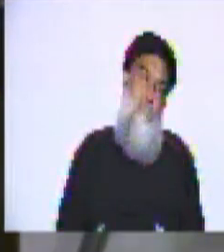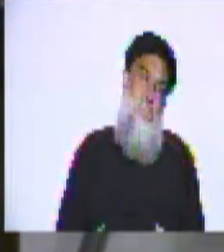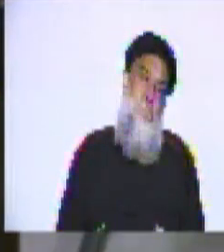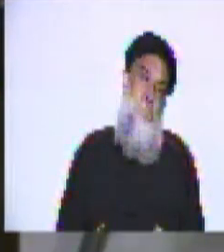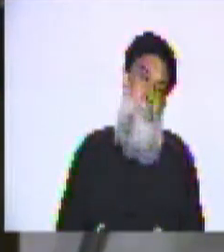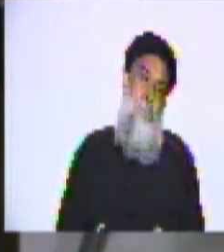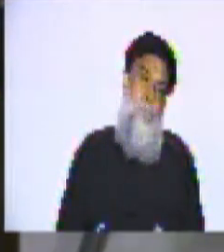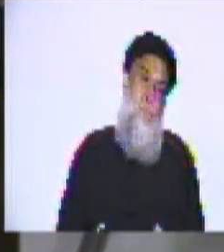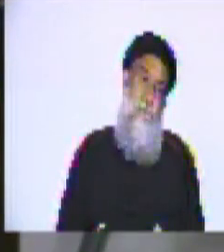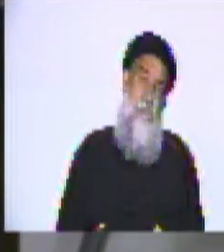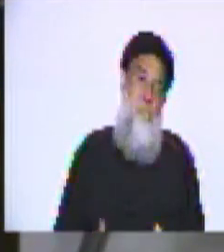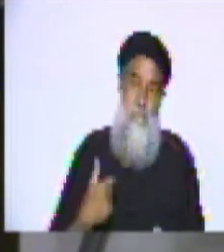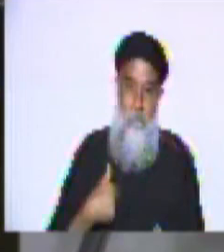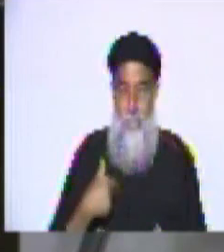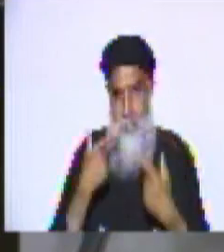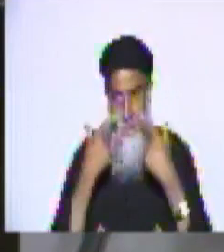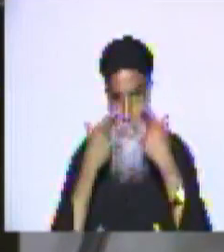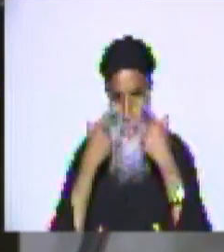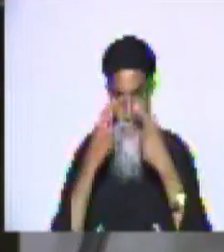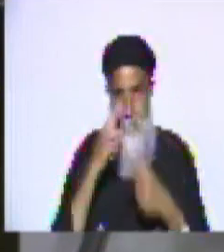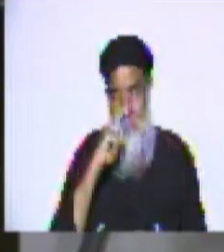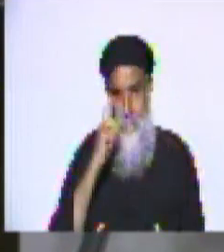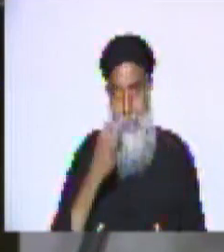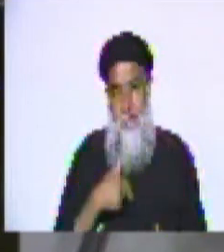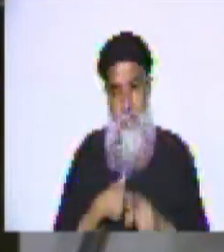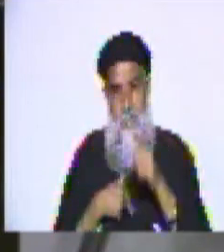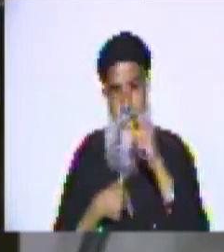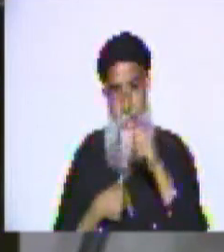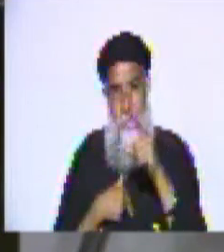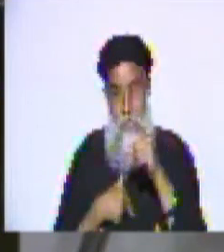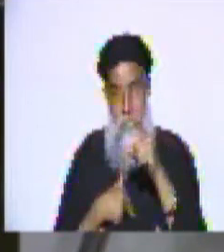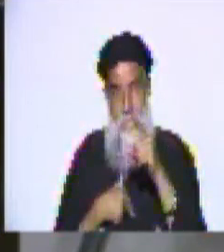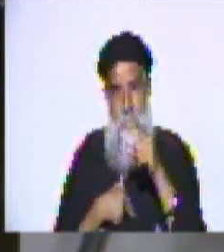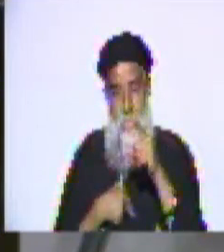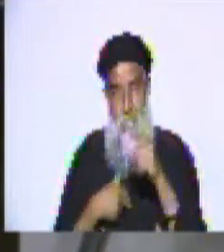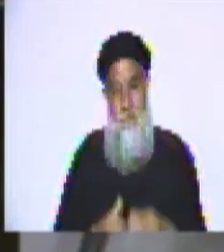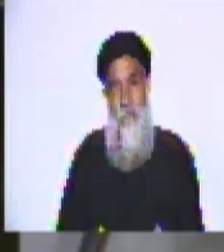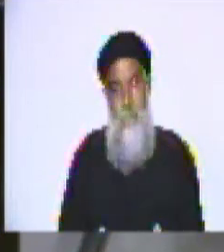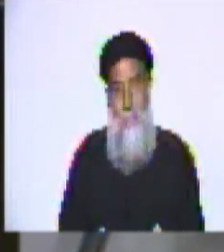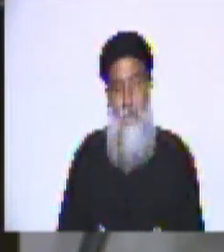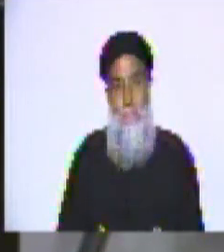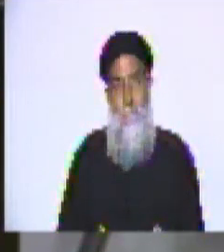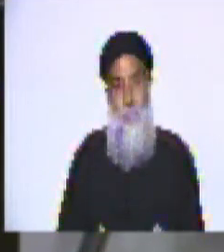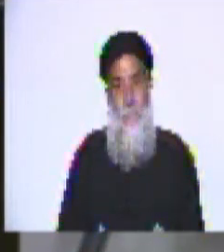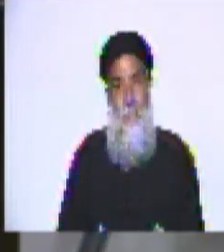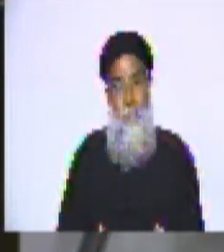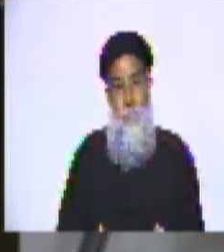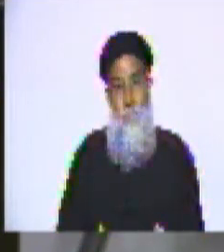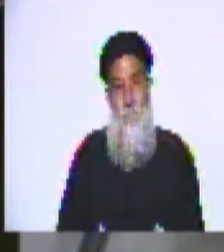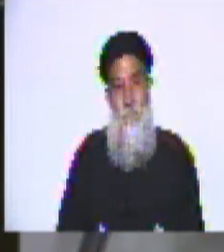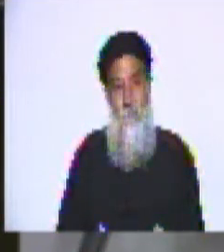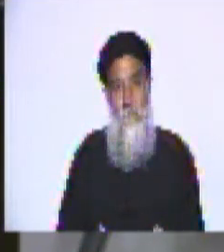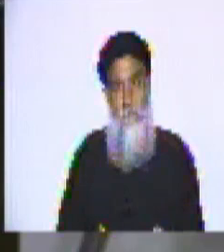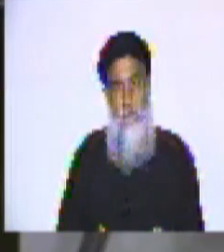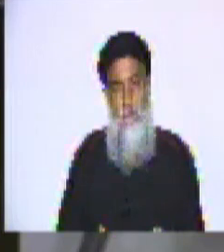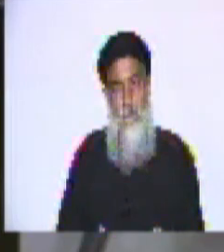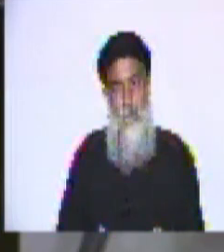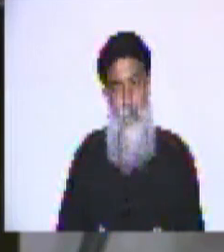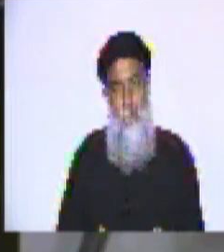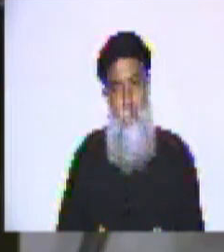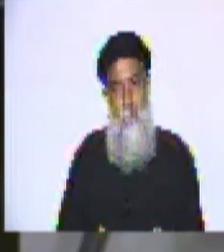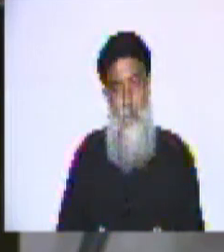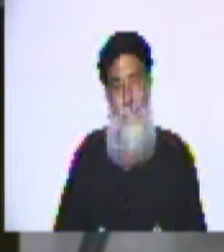أقصدش أنا أبين نفسي في العمل الصالح. مش أبين، بس بفرح بإن أنا شافني مثلا أو شافتني